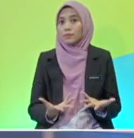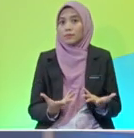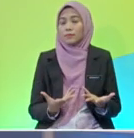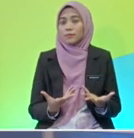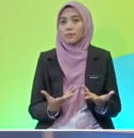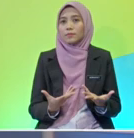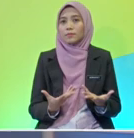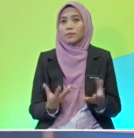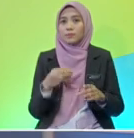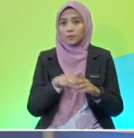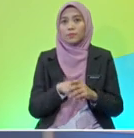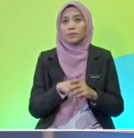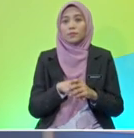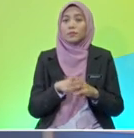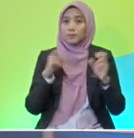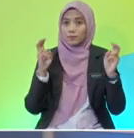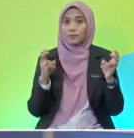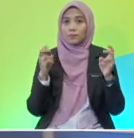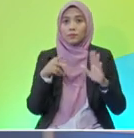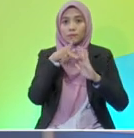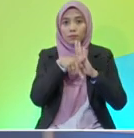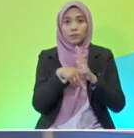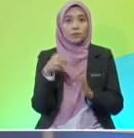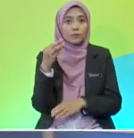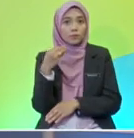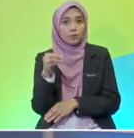kemahiran dalam beberapa dalam tajuk puluhan